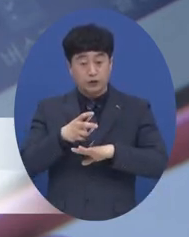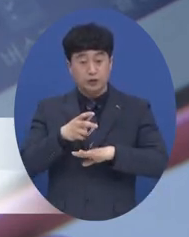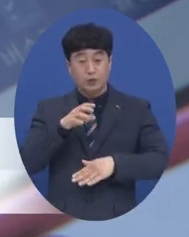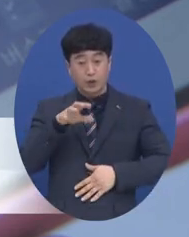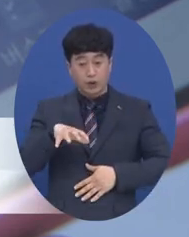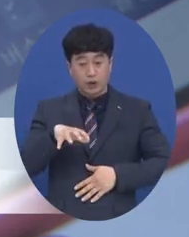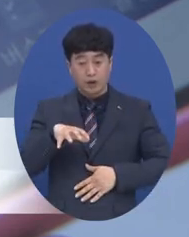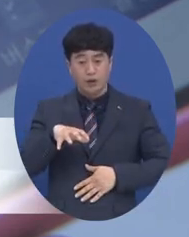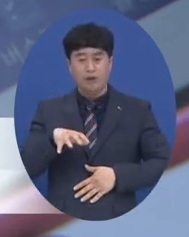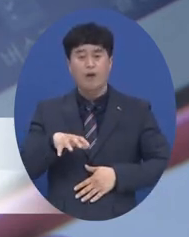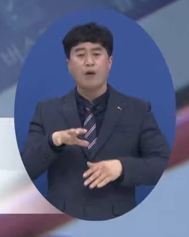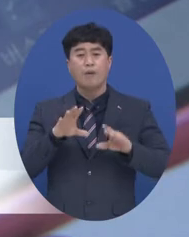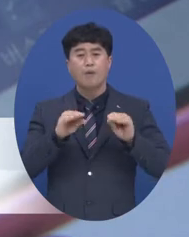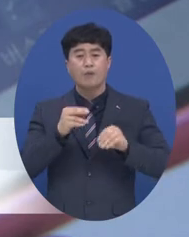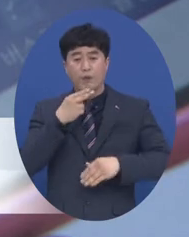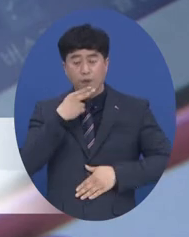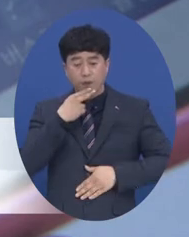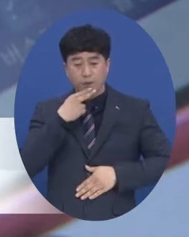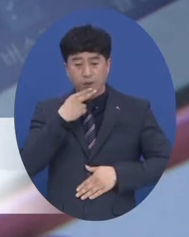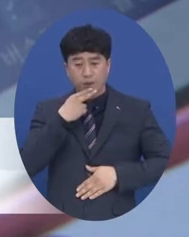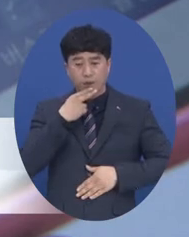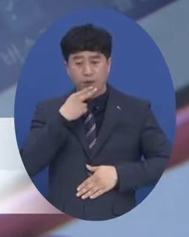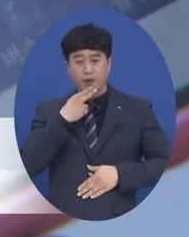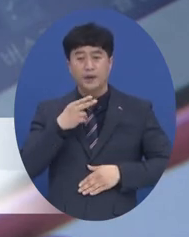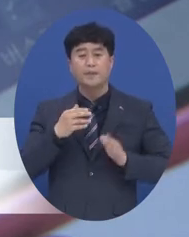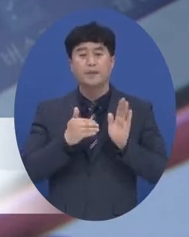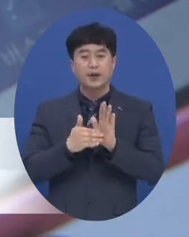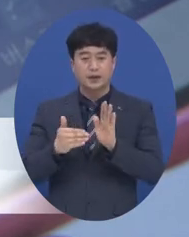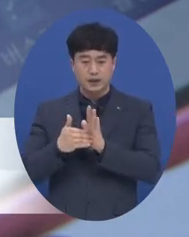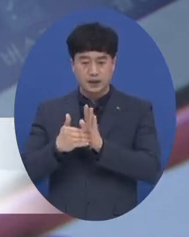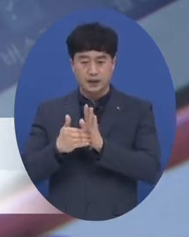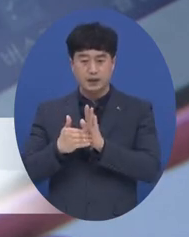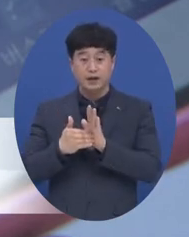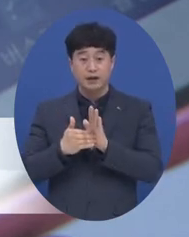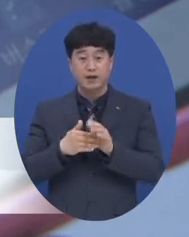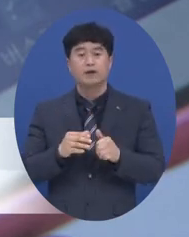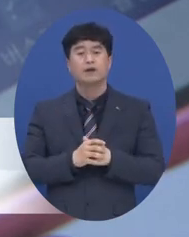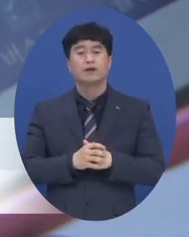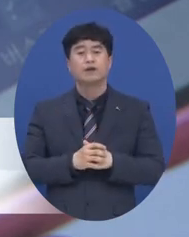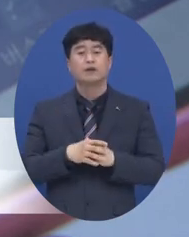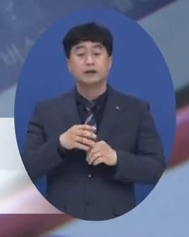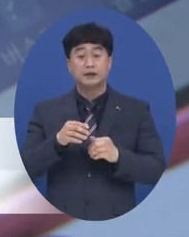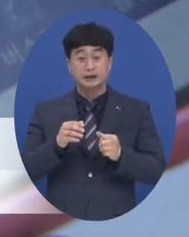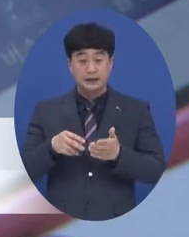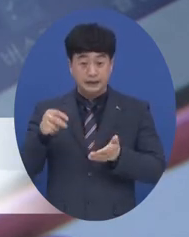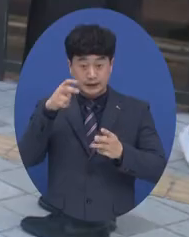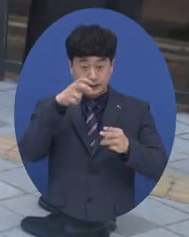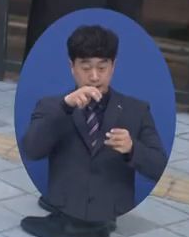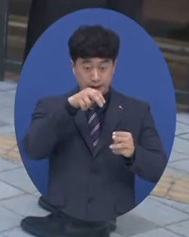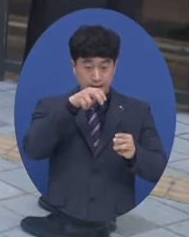승차 벨 서 비스를 이용할 수 있습니다 경기 주 tv 김태희 기자의 보돕니다